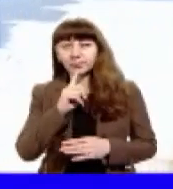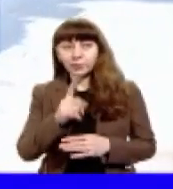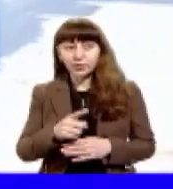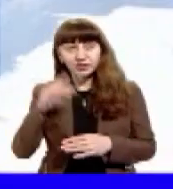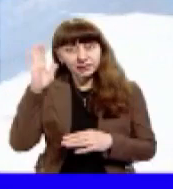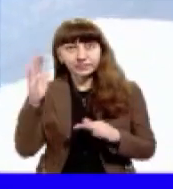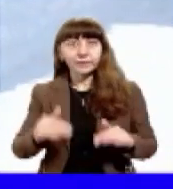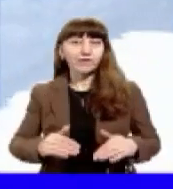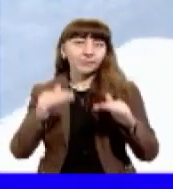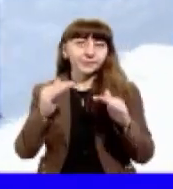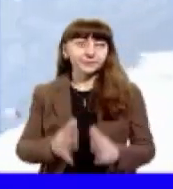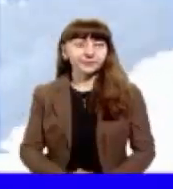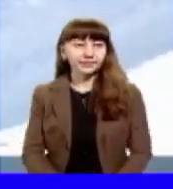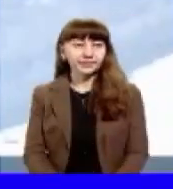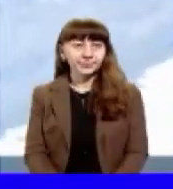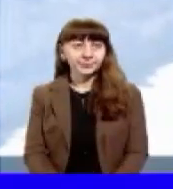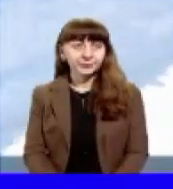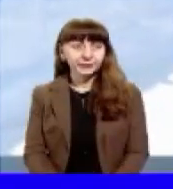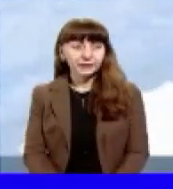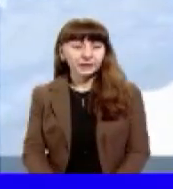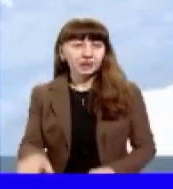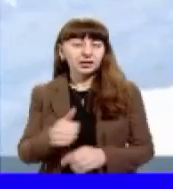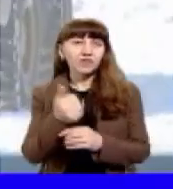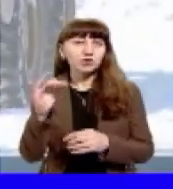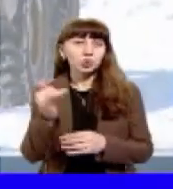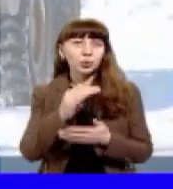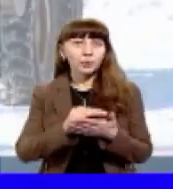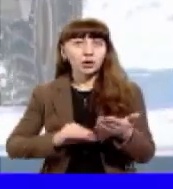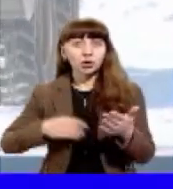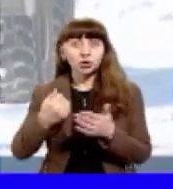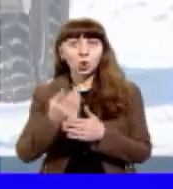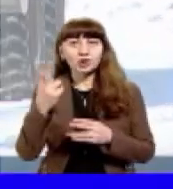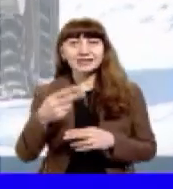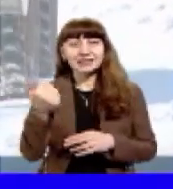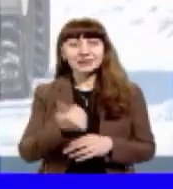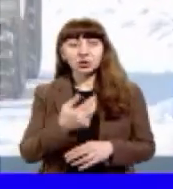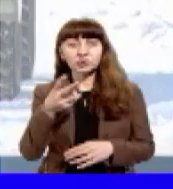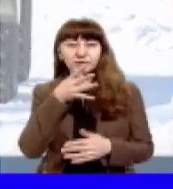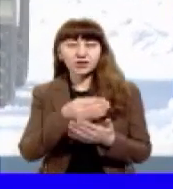стать заложниками стихии. Основной субботник продлится до конца недели, но